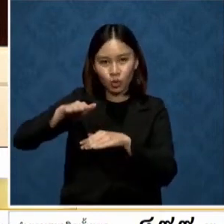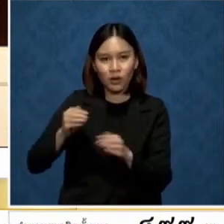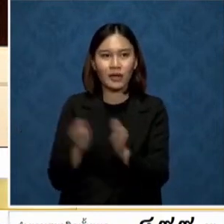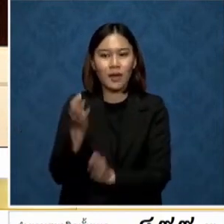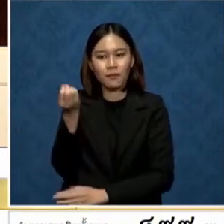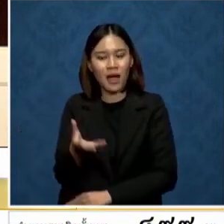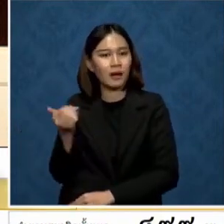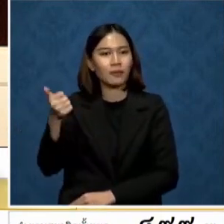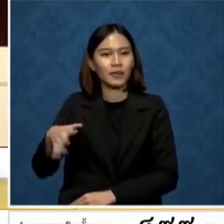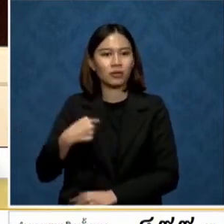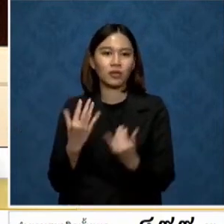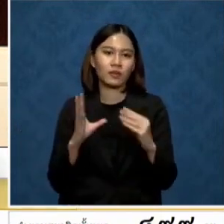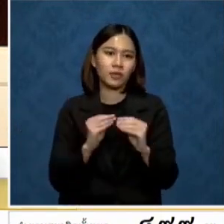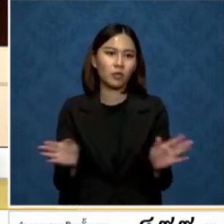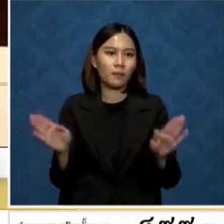ข้างมากได้ครับผมขอปิดการประชุมท่านประธานฮะ